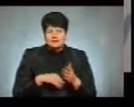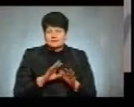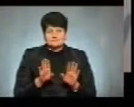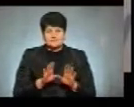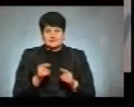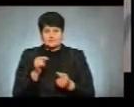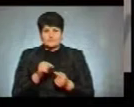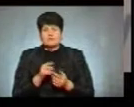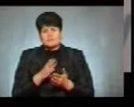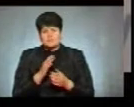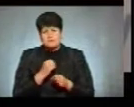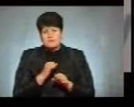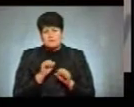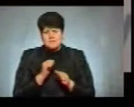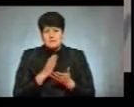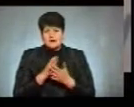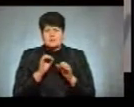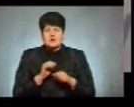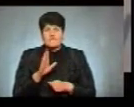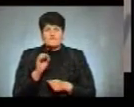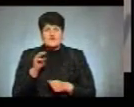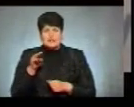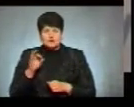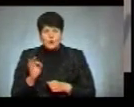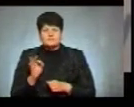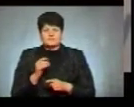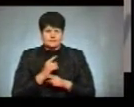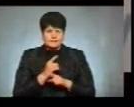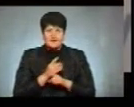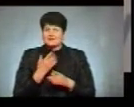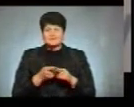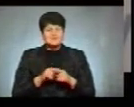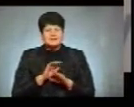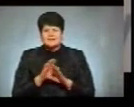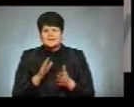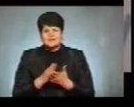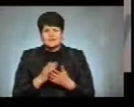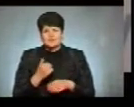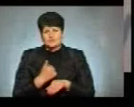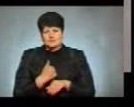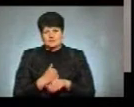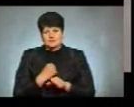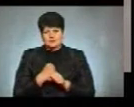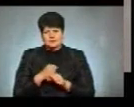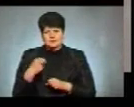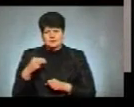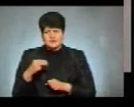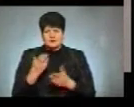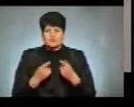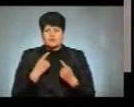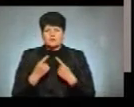право законодавчої ініціативи вносити на розгляд парламенту. Проте це не є основних компетенціях президента. Якщо говорити